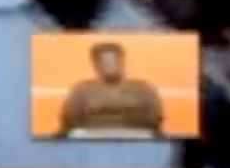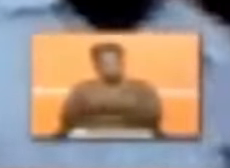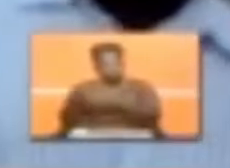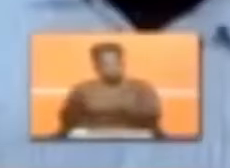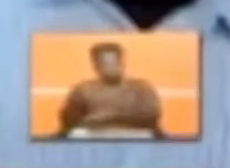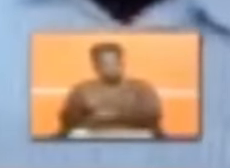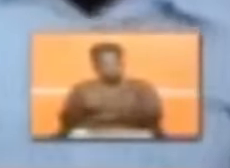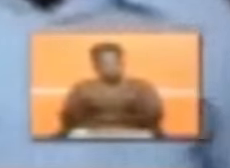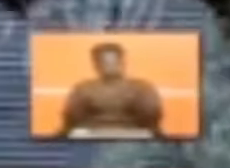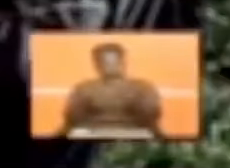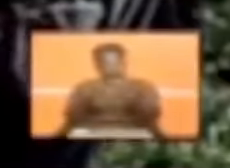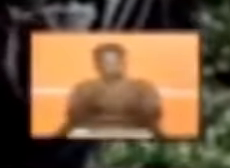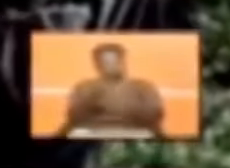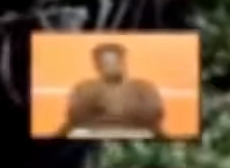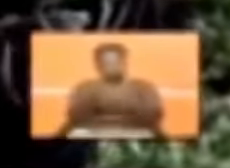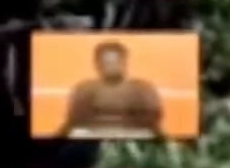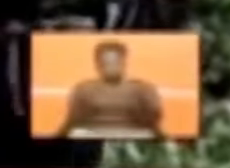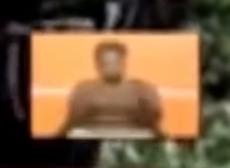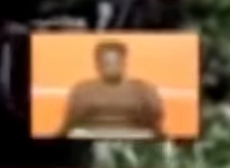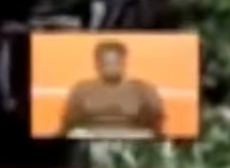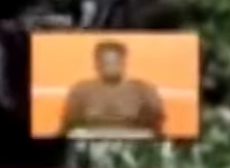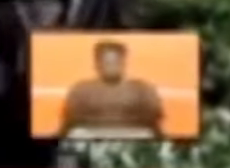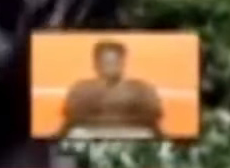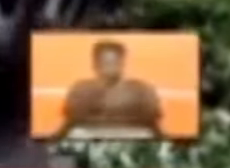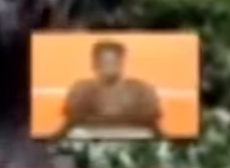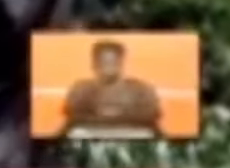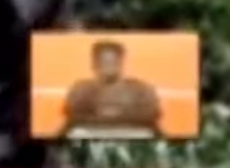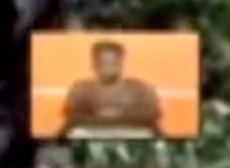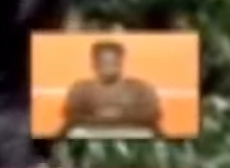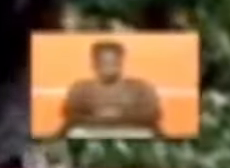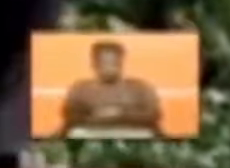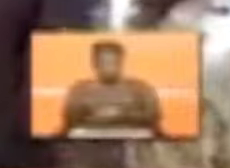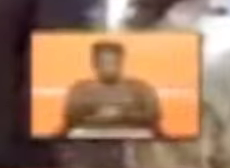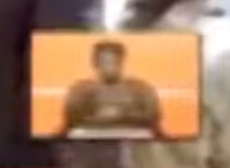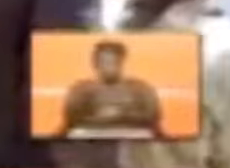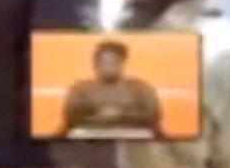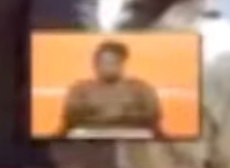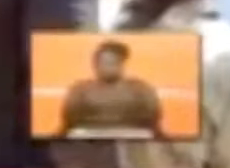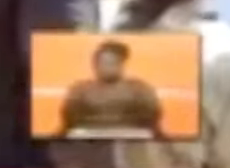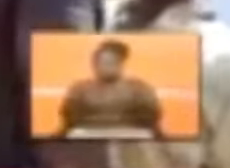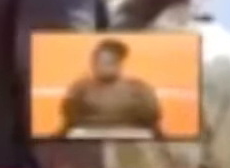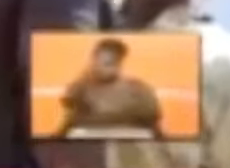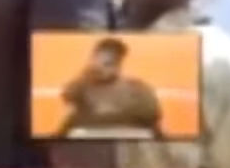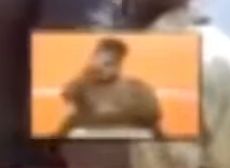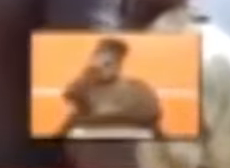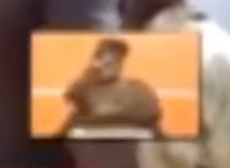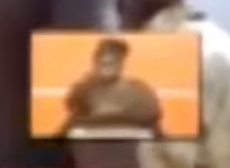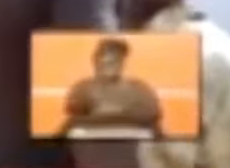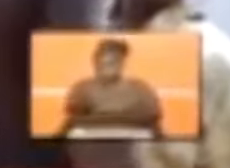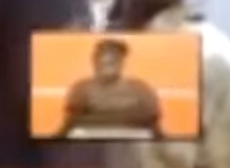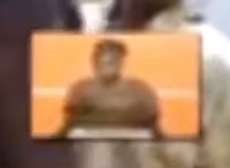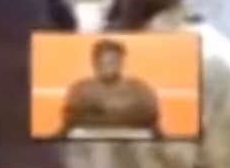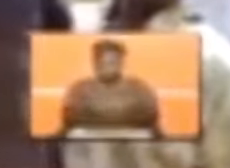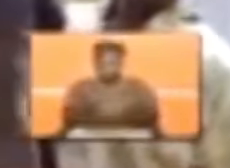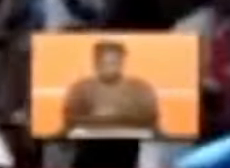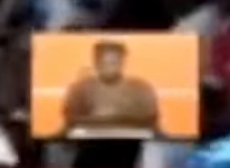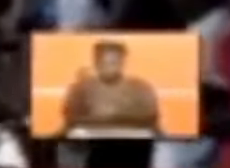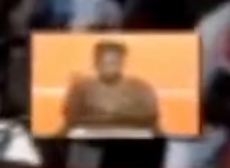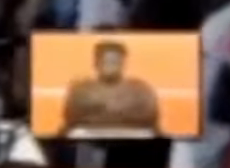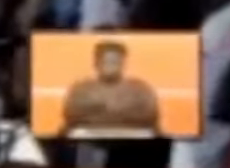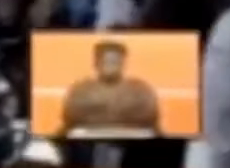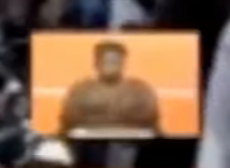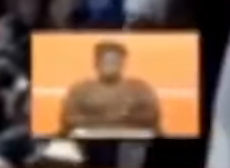mu nyumba n'abana basatu sente bwe kitundu kino Gerard Kyambadde ategeeza nti amuliga ekikango kino yakavye ku 8 nti